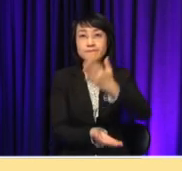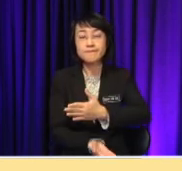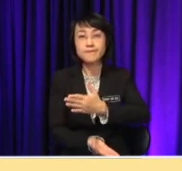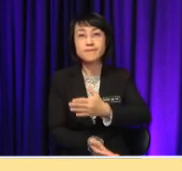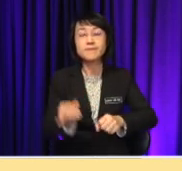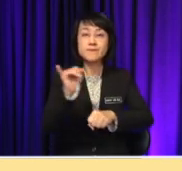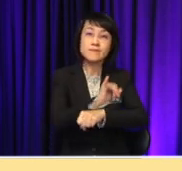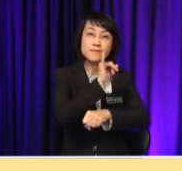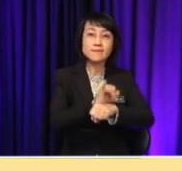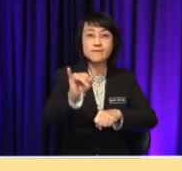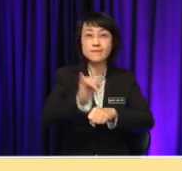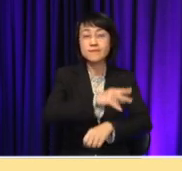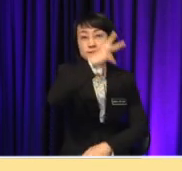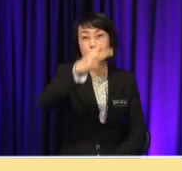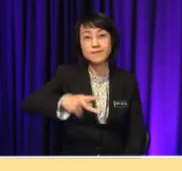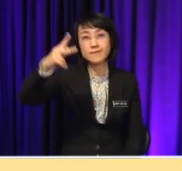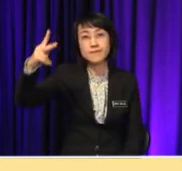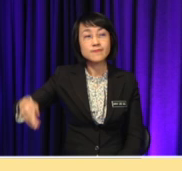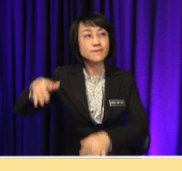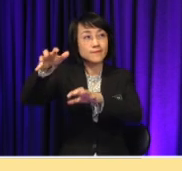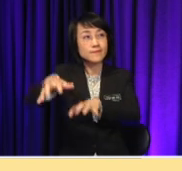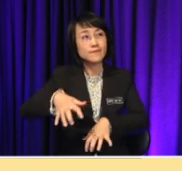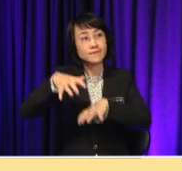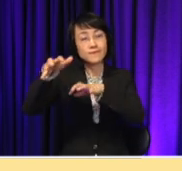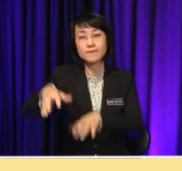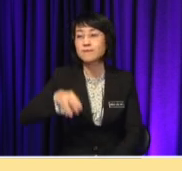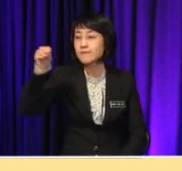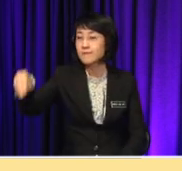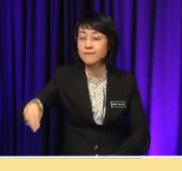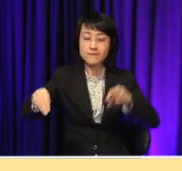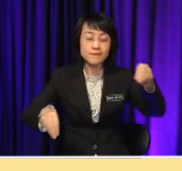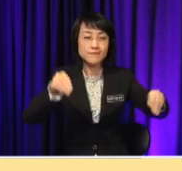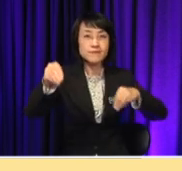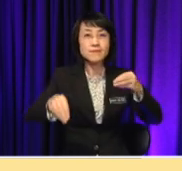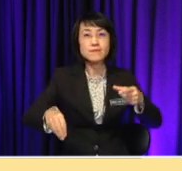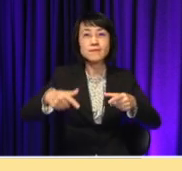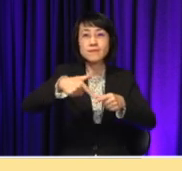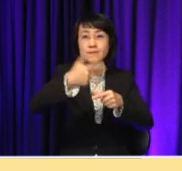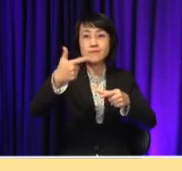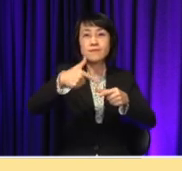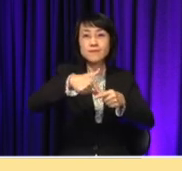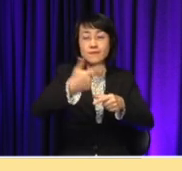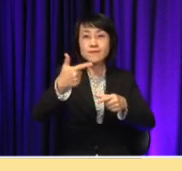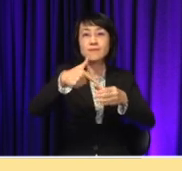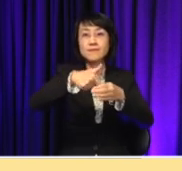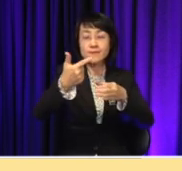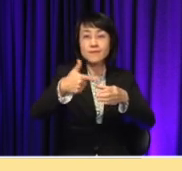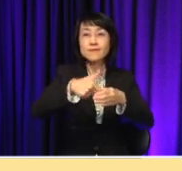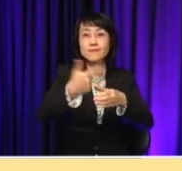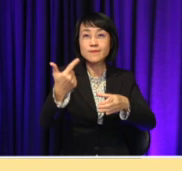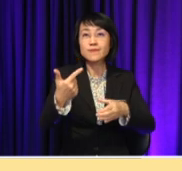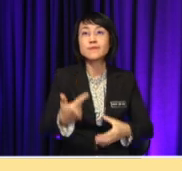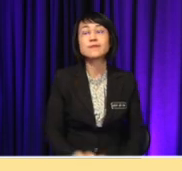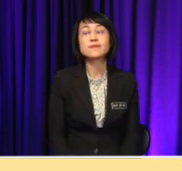hasilnya kita ada gila yang kita tanam tanda tanam sini volume kita telah mempengaruhi